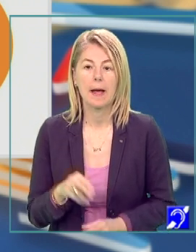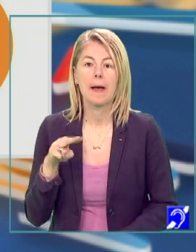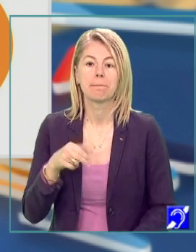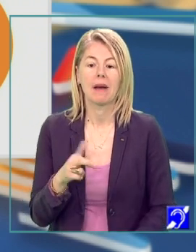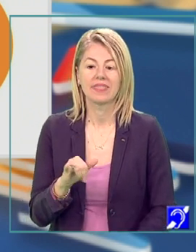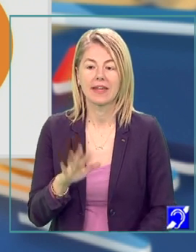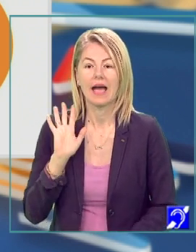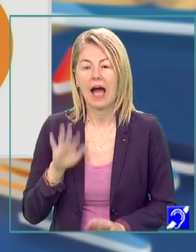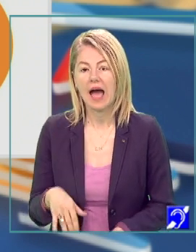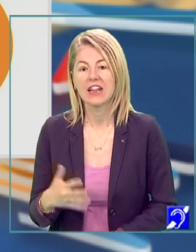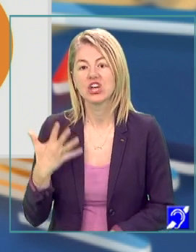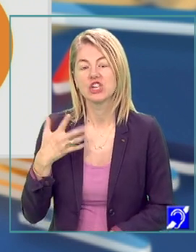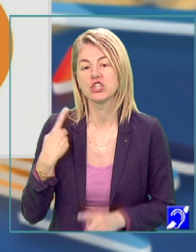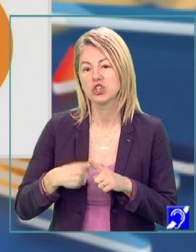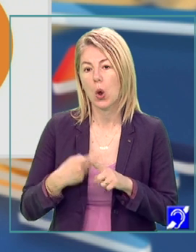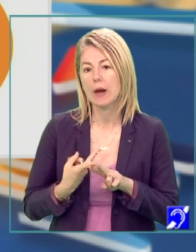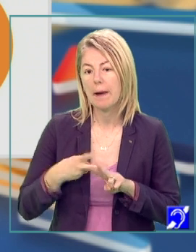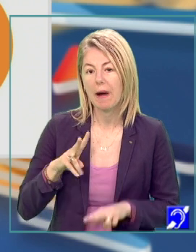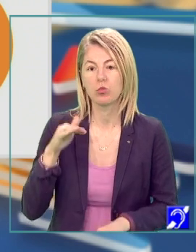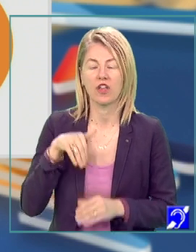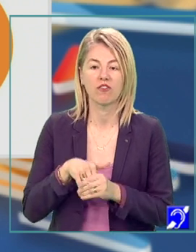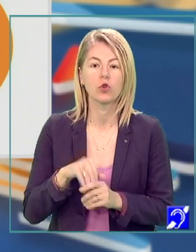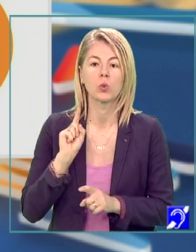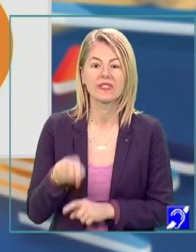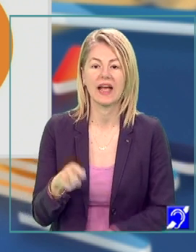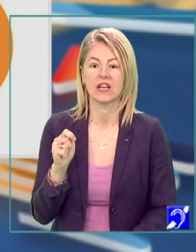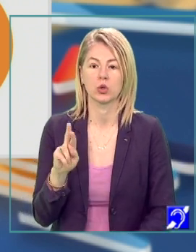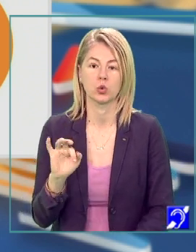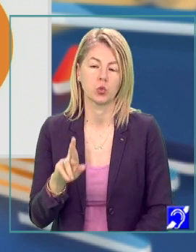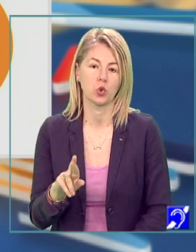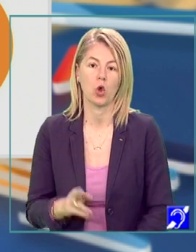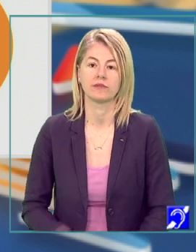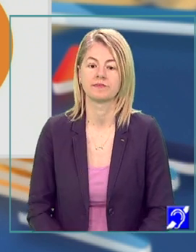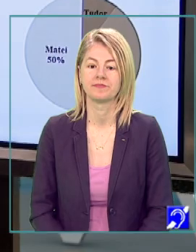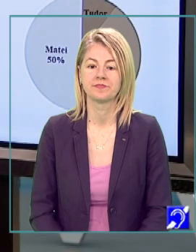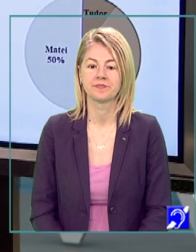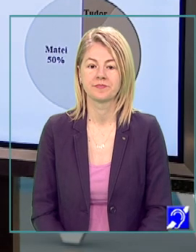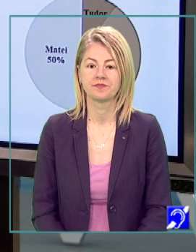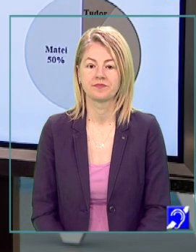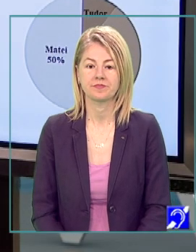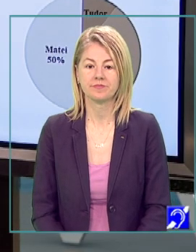Matei are de 5 ori mai multe voturi decât Tudor.